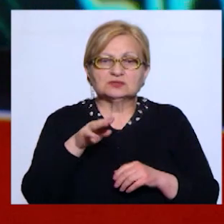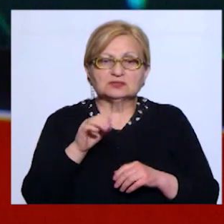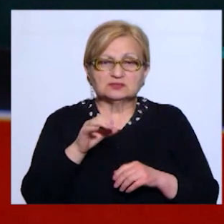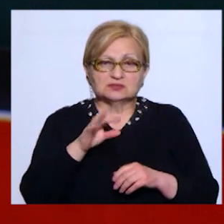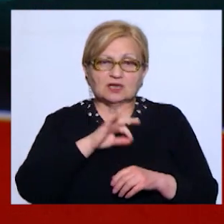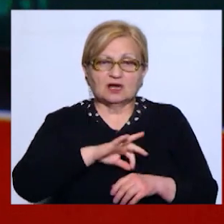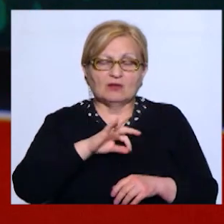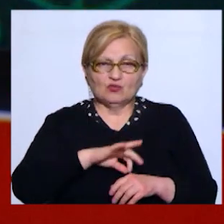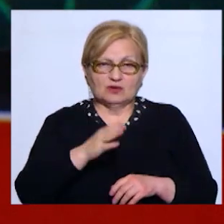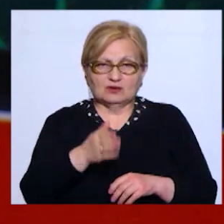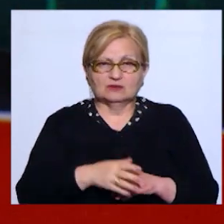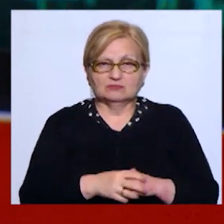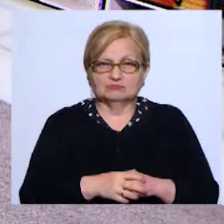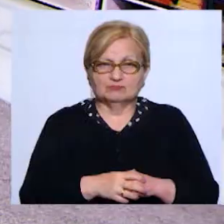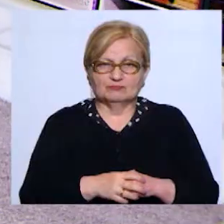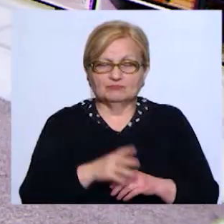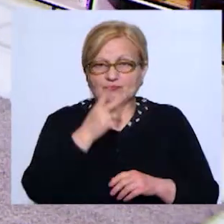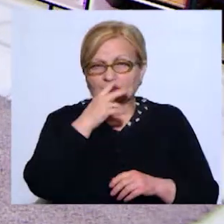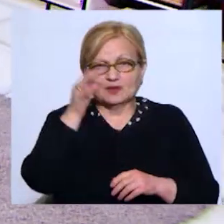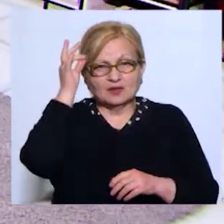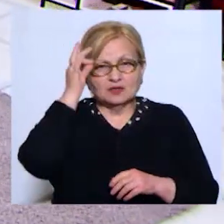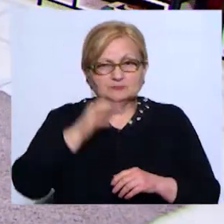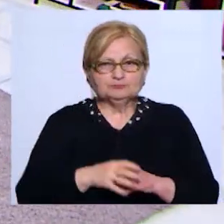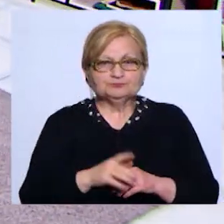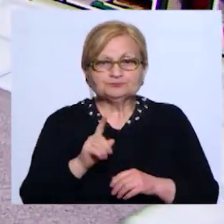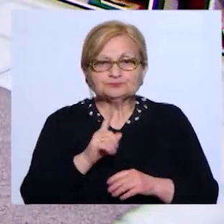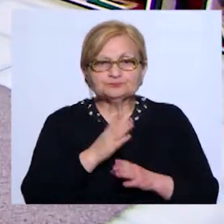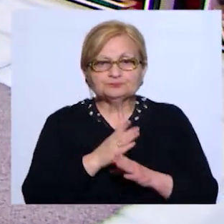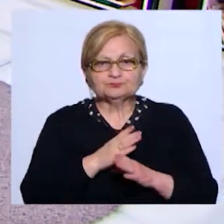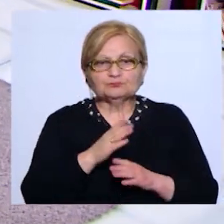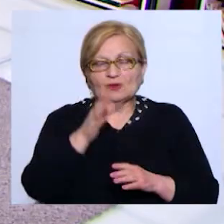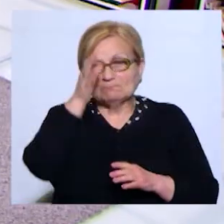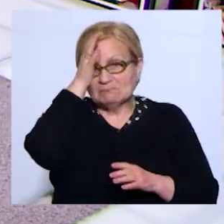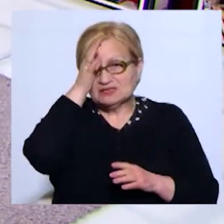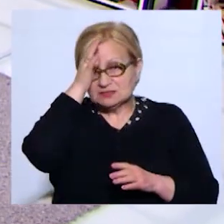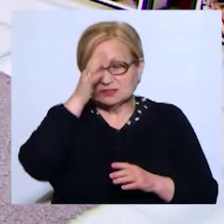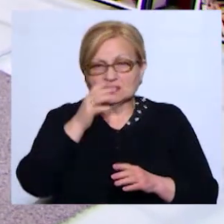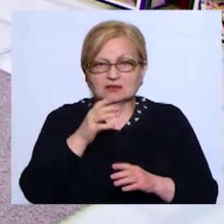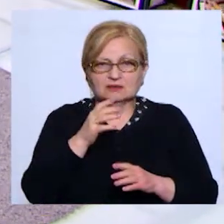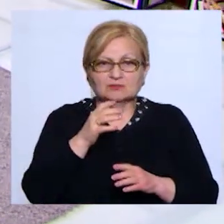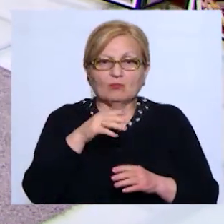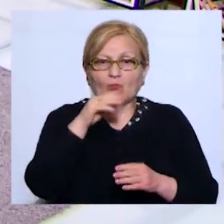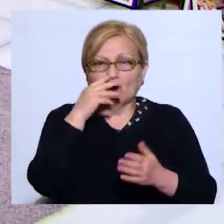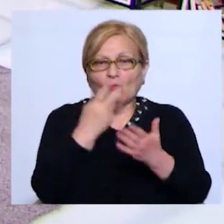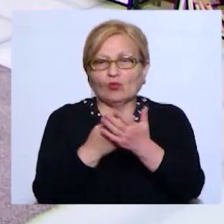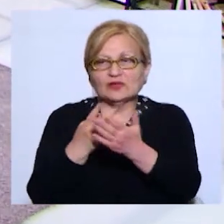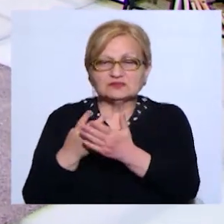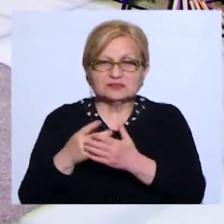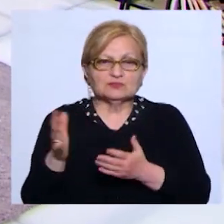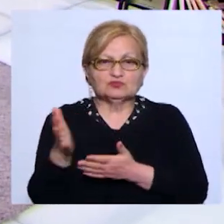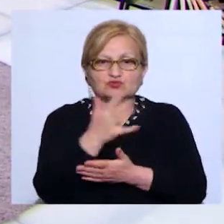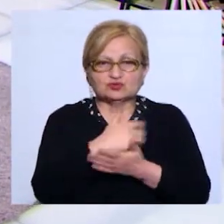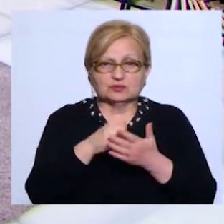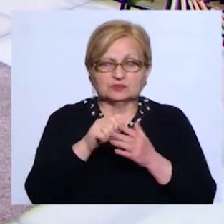ხშირად გამოიყენებთ ხოლმე. ესე იგი, მოდით გავიხსენოთ, სტატისტიკა არის მეცნიერება ამოცანების, მონაცემების, შეგროვების,